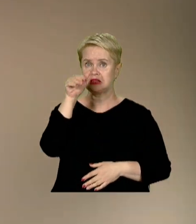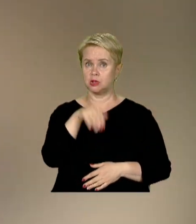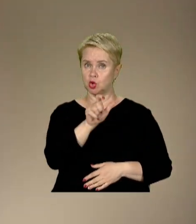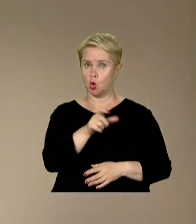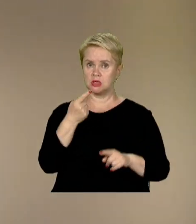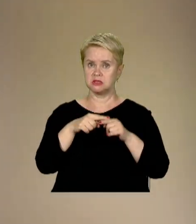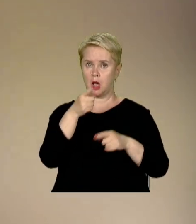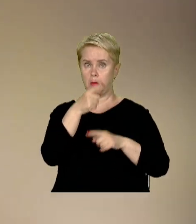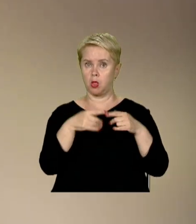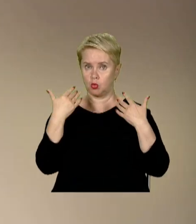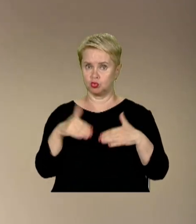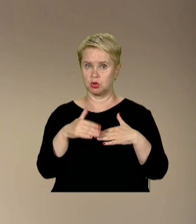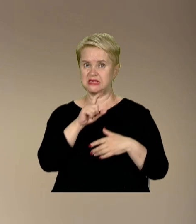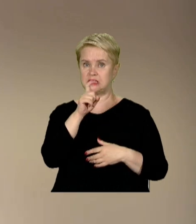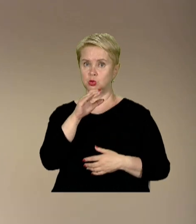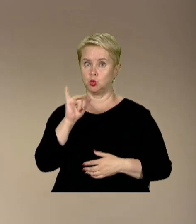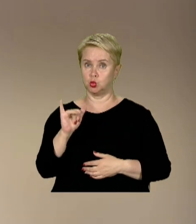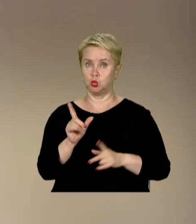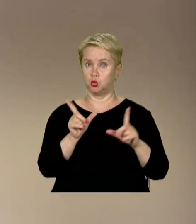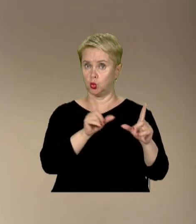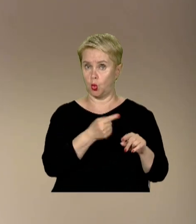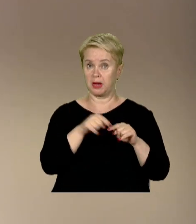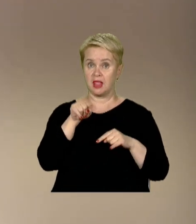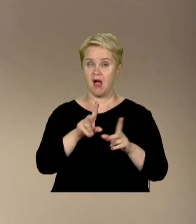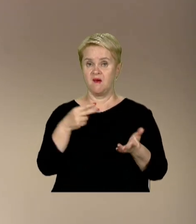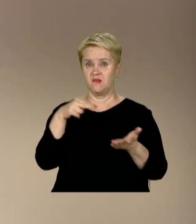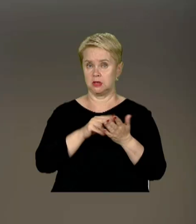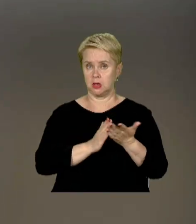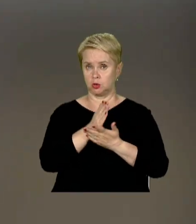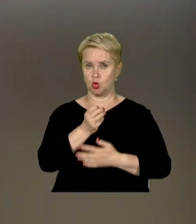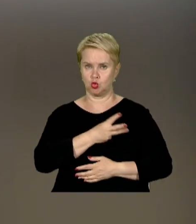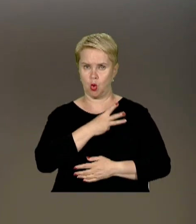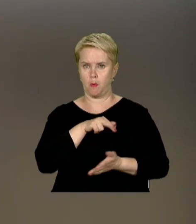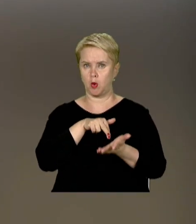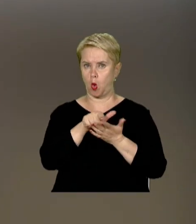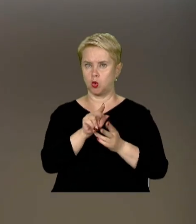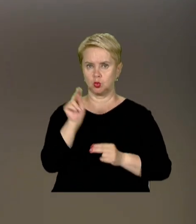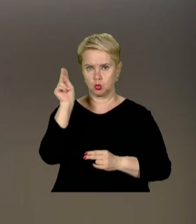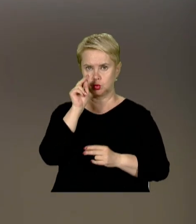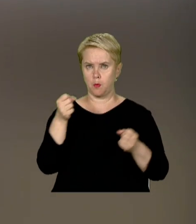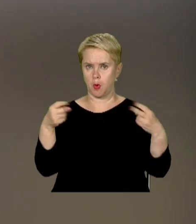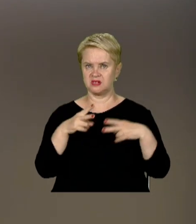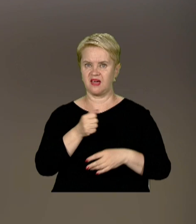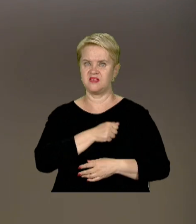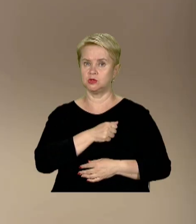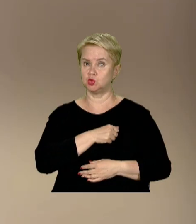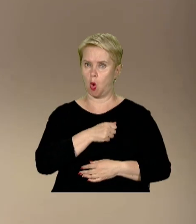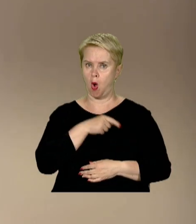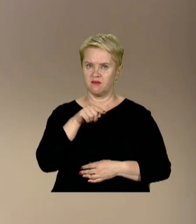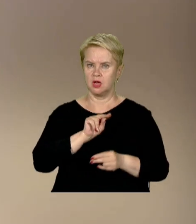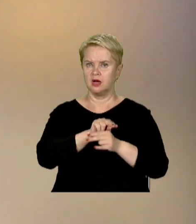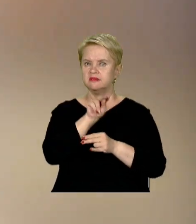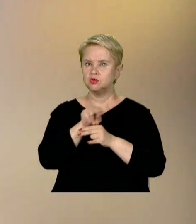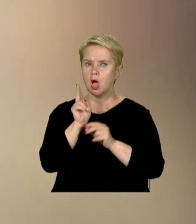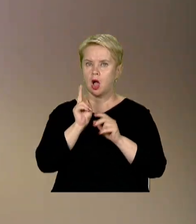людей. З них половина вже в лавах ЗСУ. Перед тим, як вийти на службу, добровольці проходять курси у професійних військових. Їх